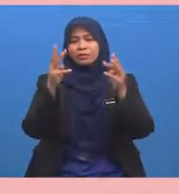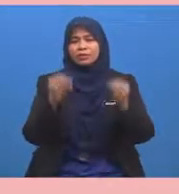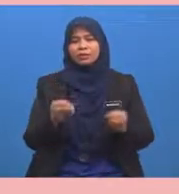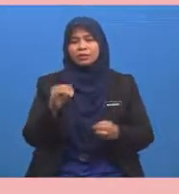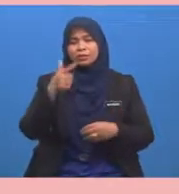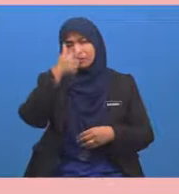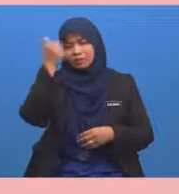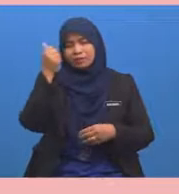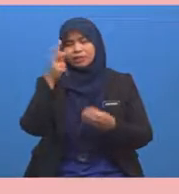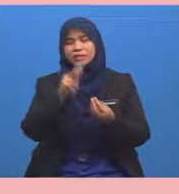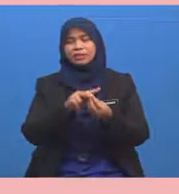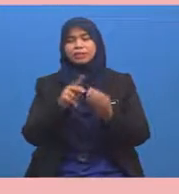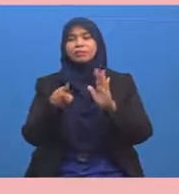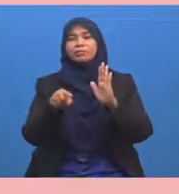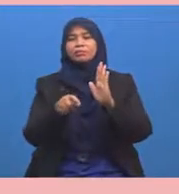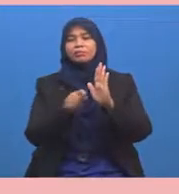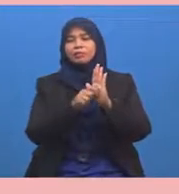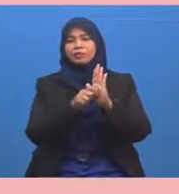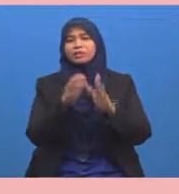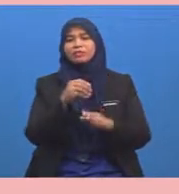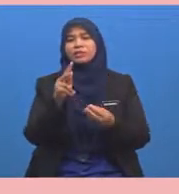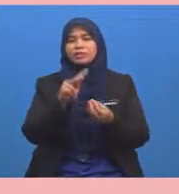dan kesan negatif.